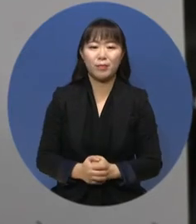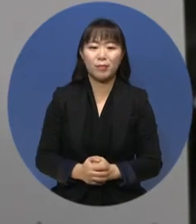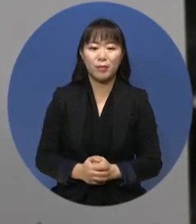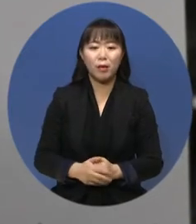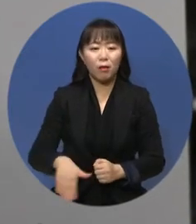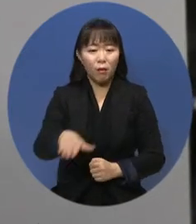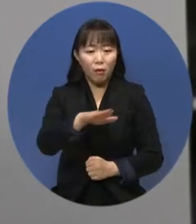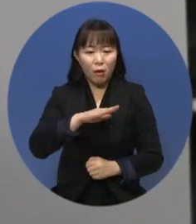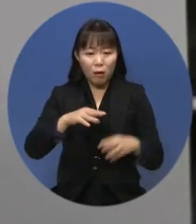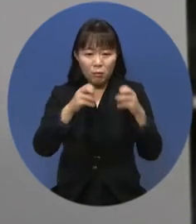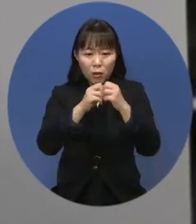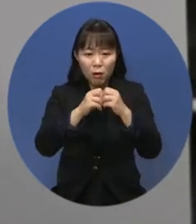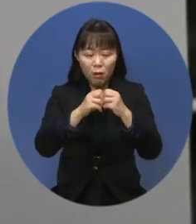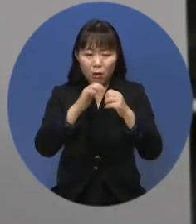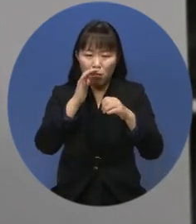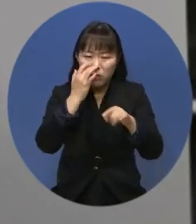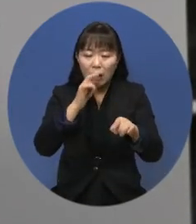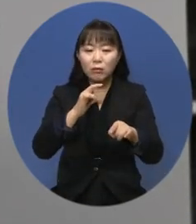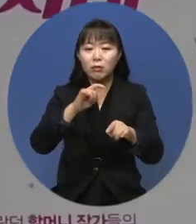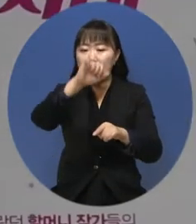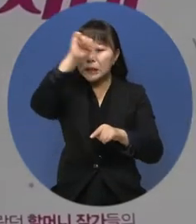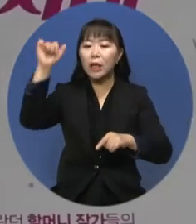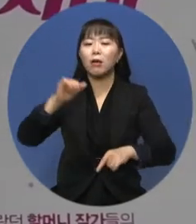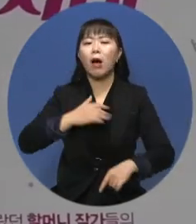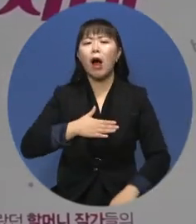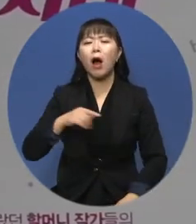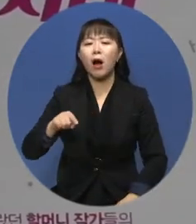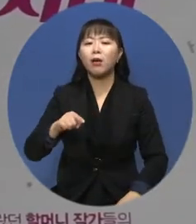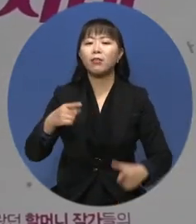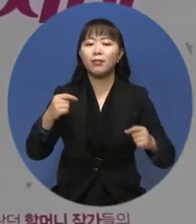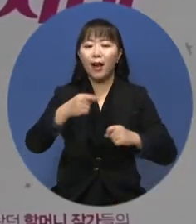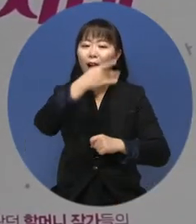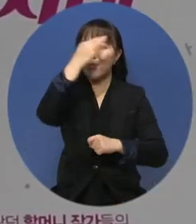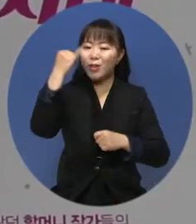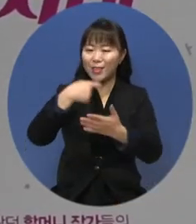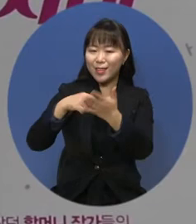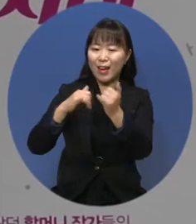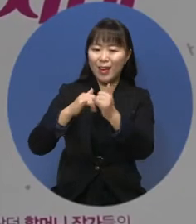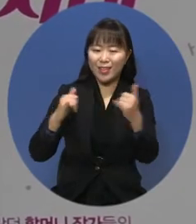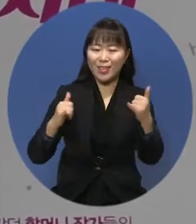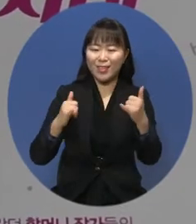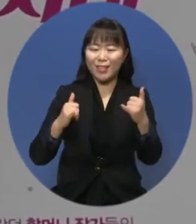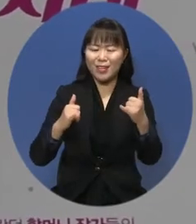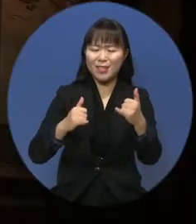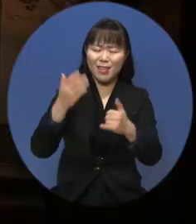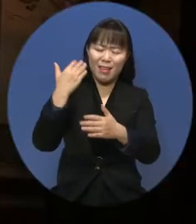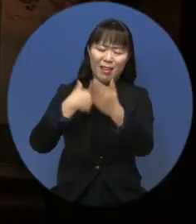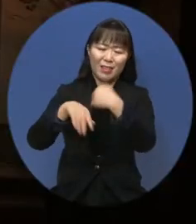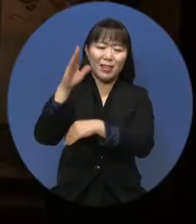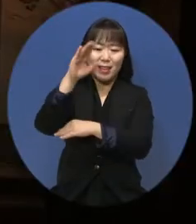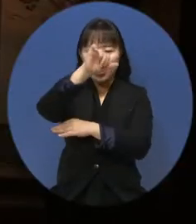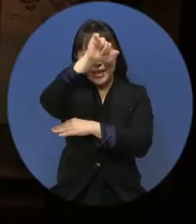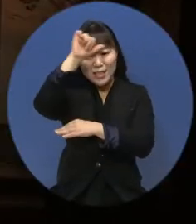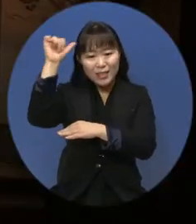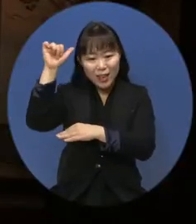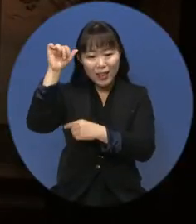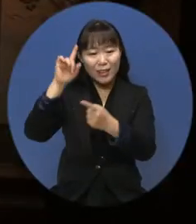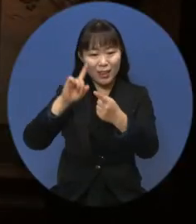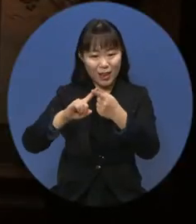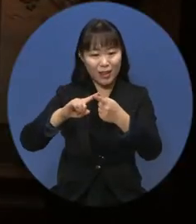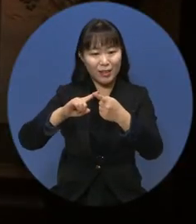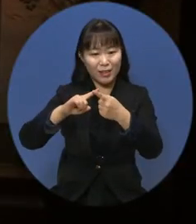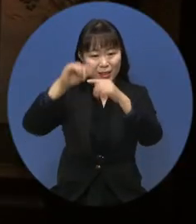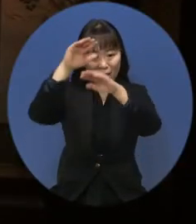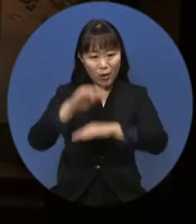우리가 그럴 몰랐지 인생을 몰랐나 할머니 작가들의 파란만장한 인생 이야기를 담아낸